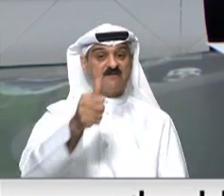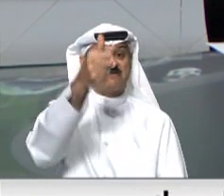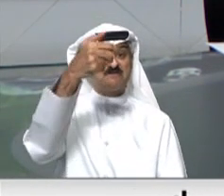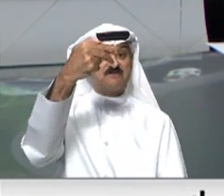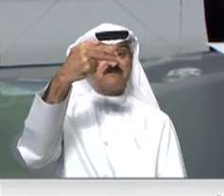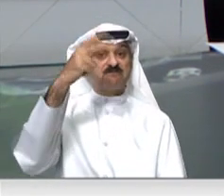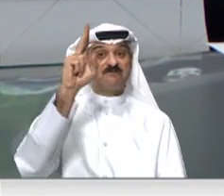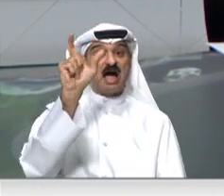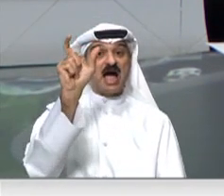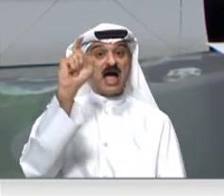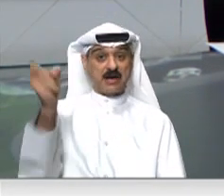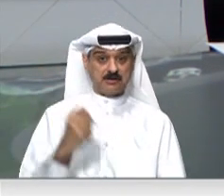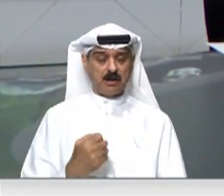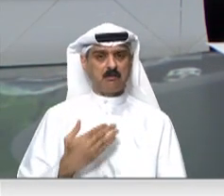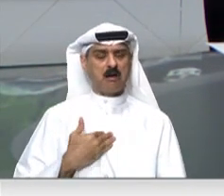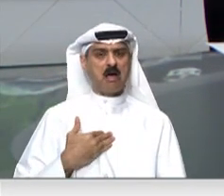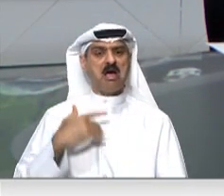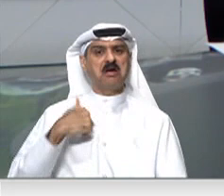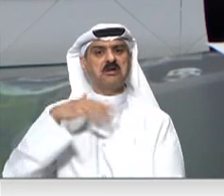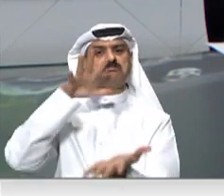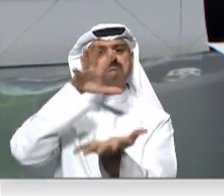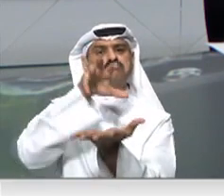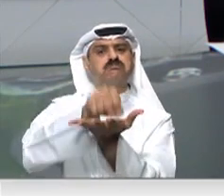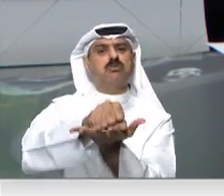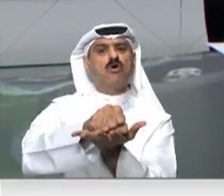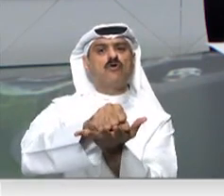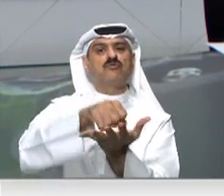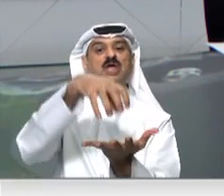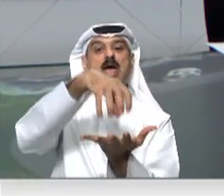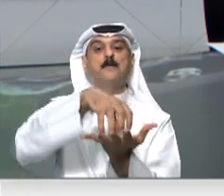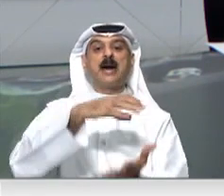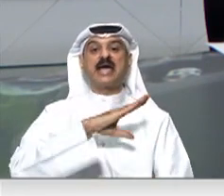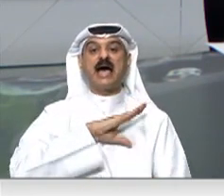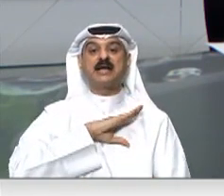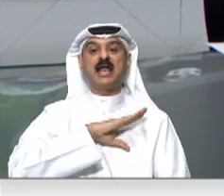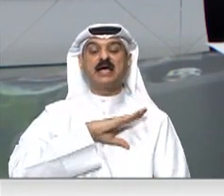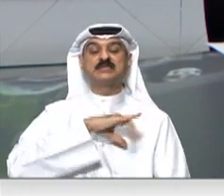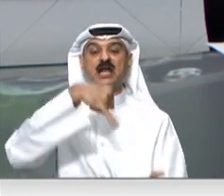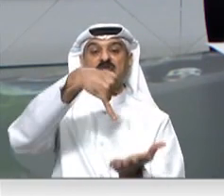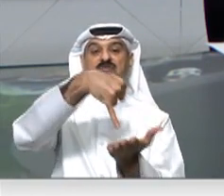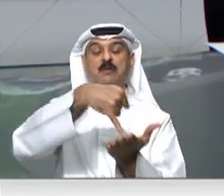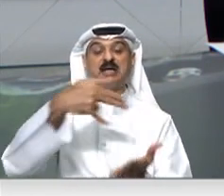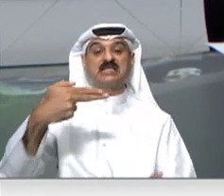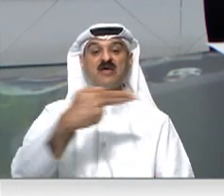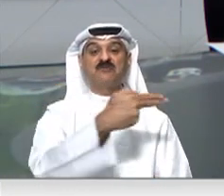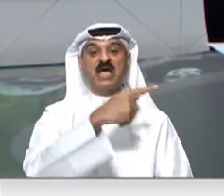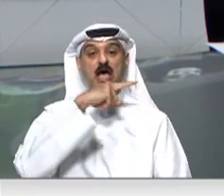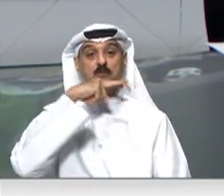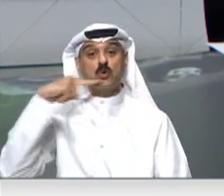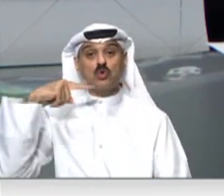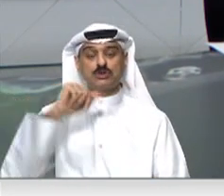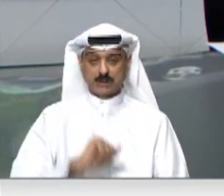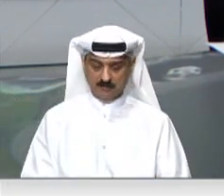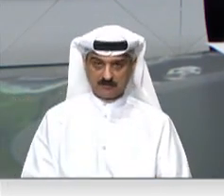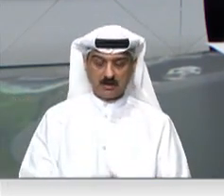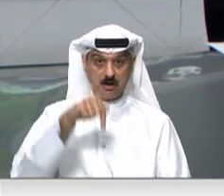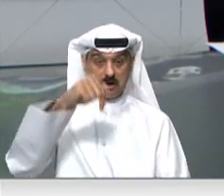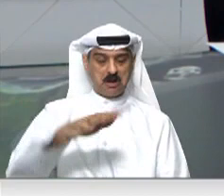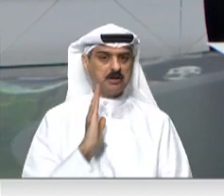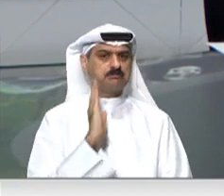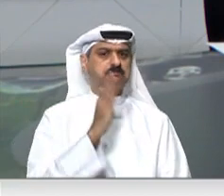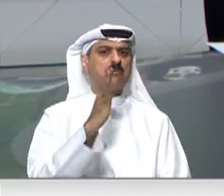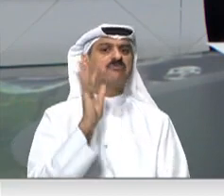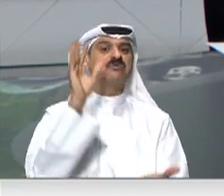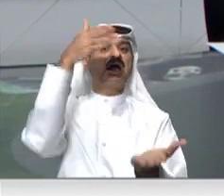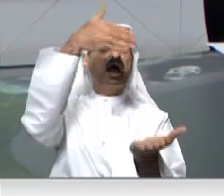الروسي، مؤكدا أن قواته سيطرت على المنشآت العسكرية في مقاطعة روستوف، مهددا بالتوجه